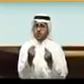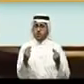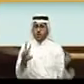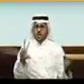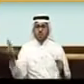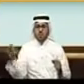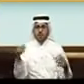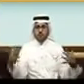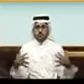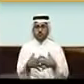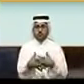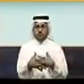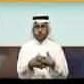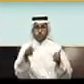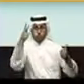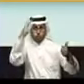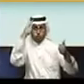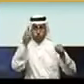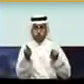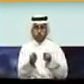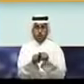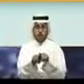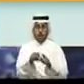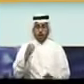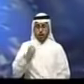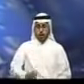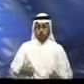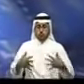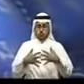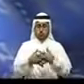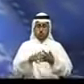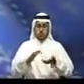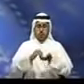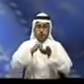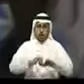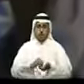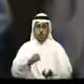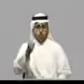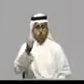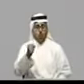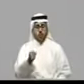مشيرا إلى أن السعودية أكبر وأهم حليف للبحرين.